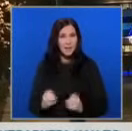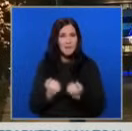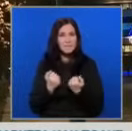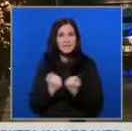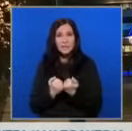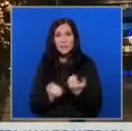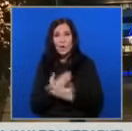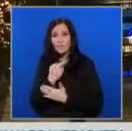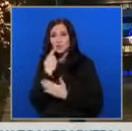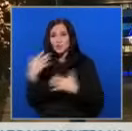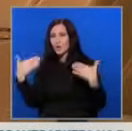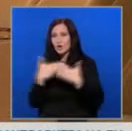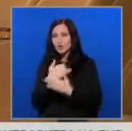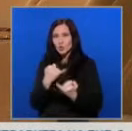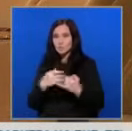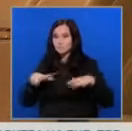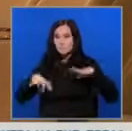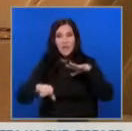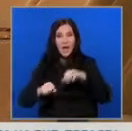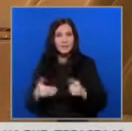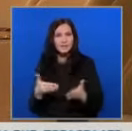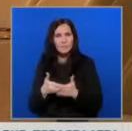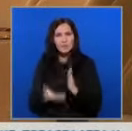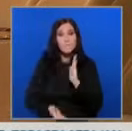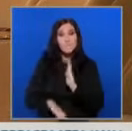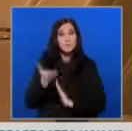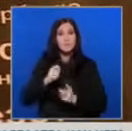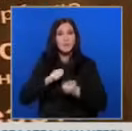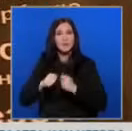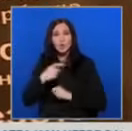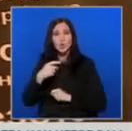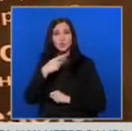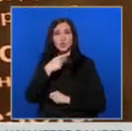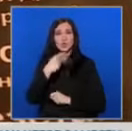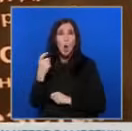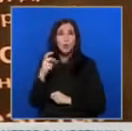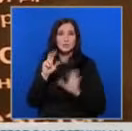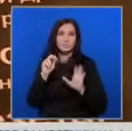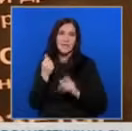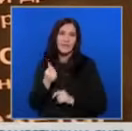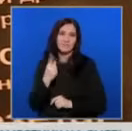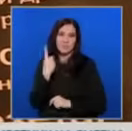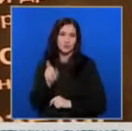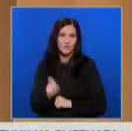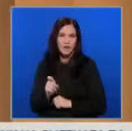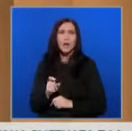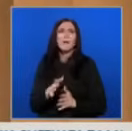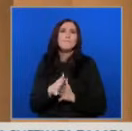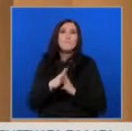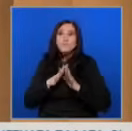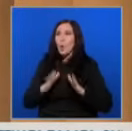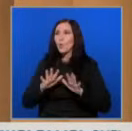Местата за новогодишната нощ в Русе са заети, въпреки по-скъпите куверти, до 180 лева на човек. Доста неща